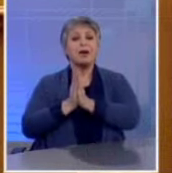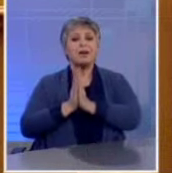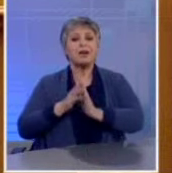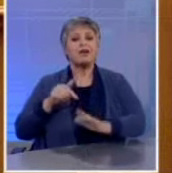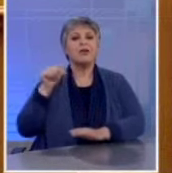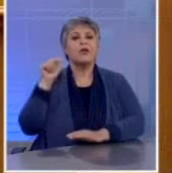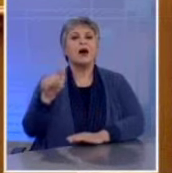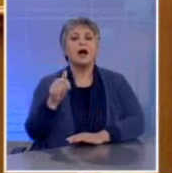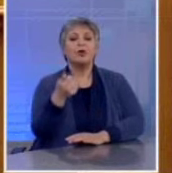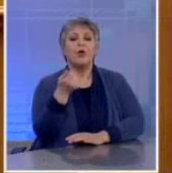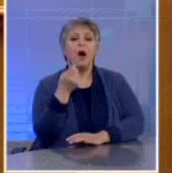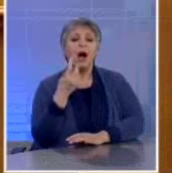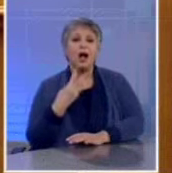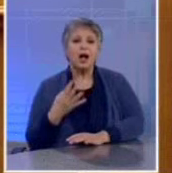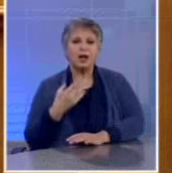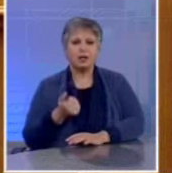χάσετε το μέτρημα.